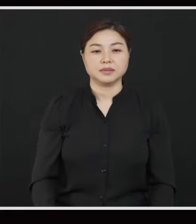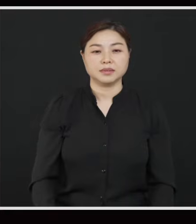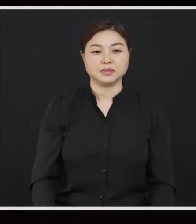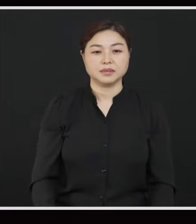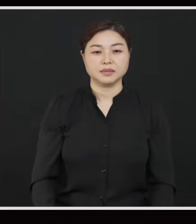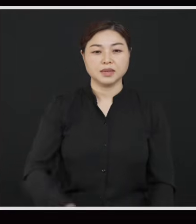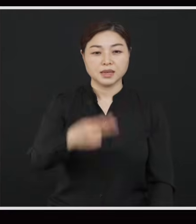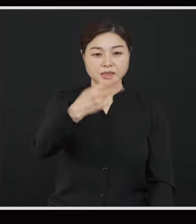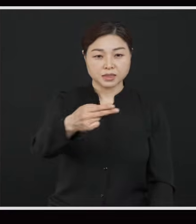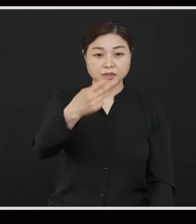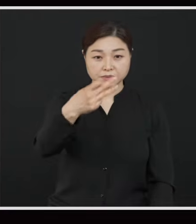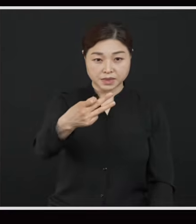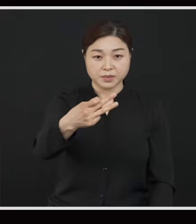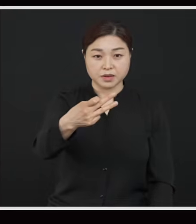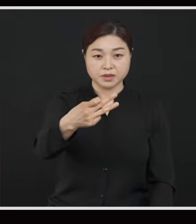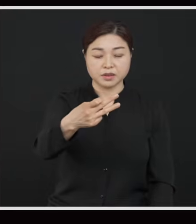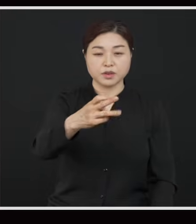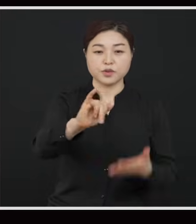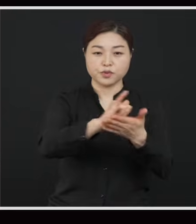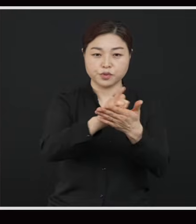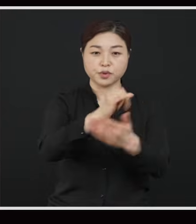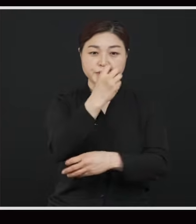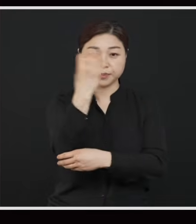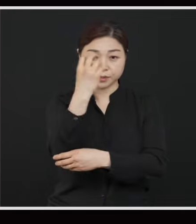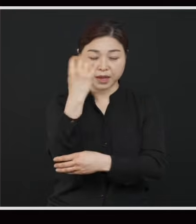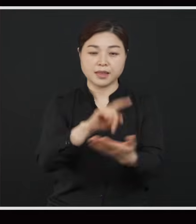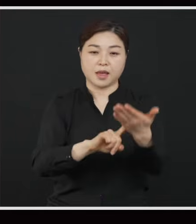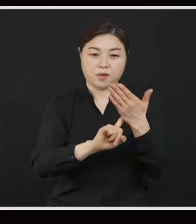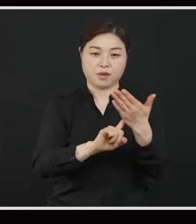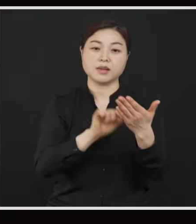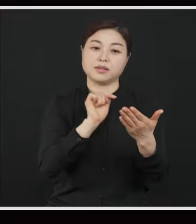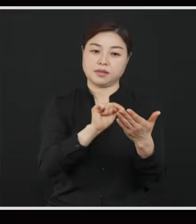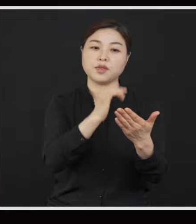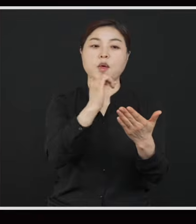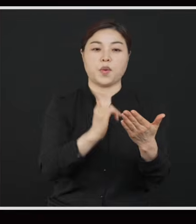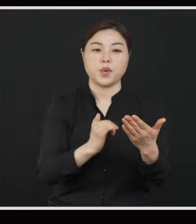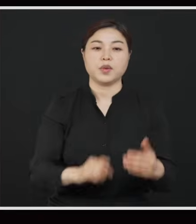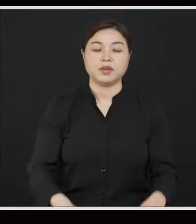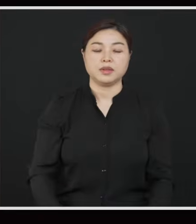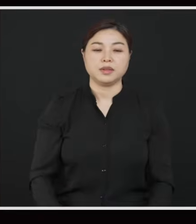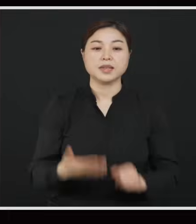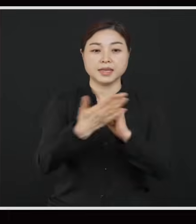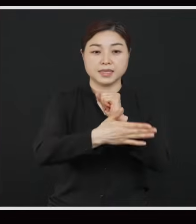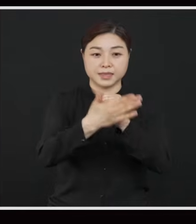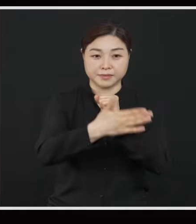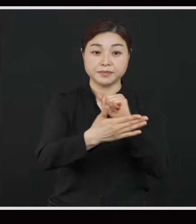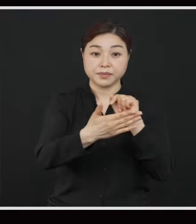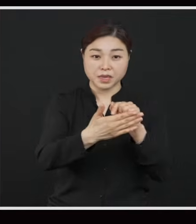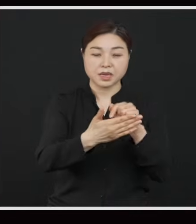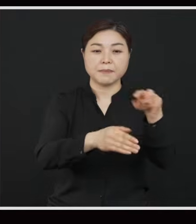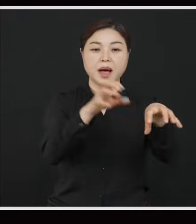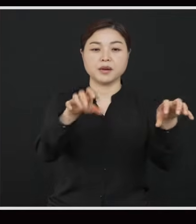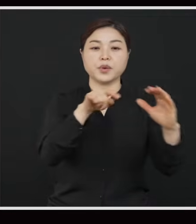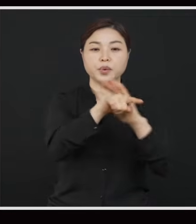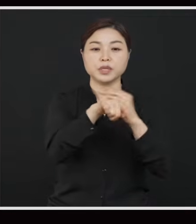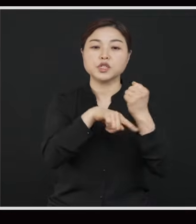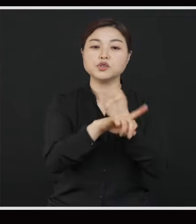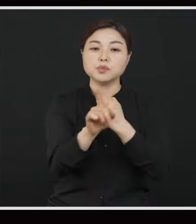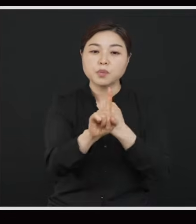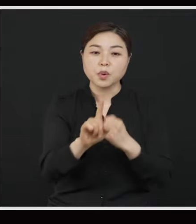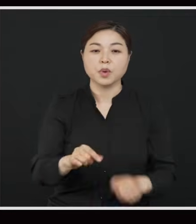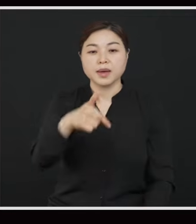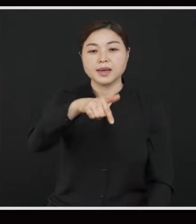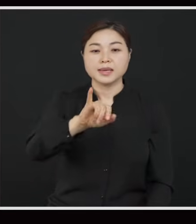이 사진은 2013년에 뉴욕타임스에 나온 기사인데요. 뉴욕타임스 기자가 이 마을을 찾은 이유는 그